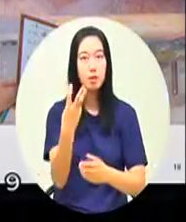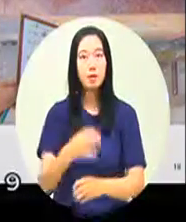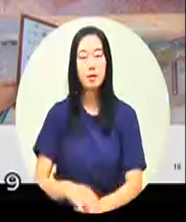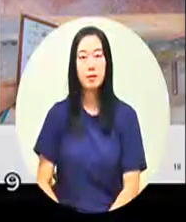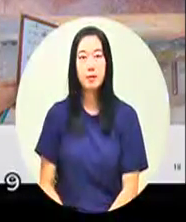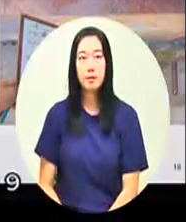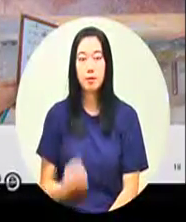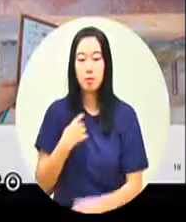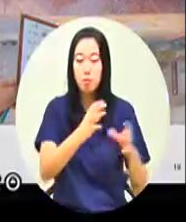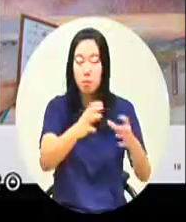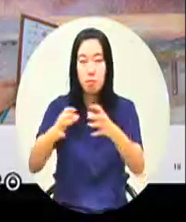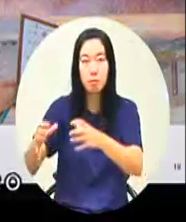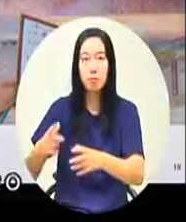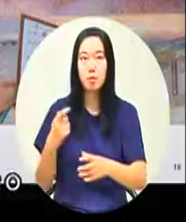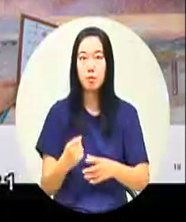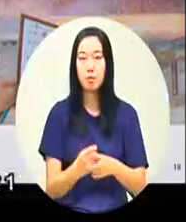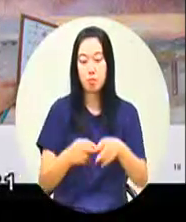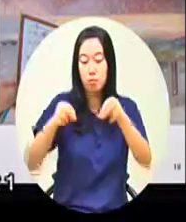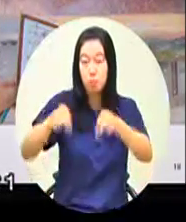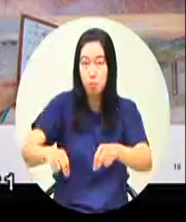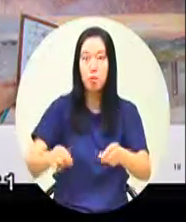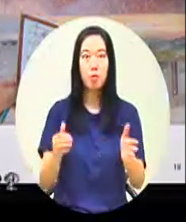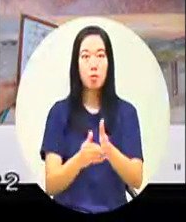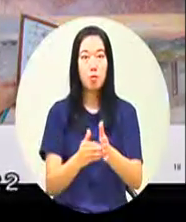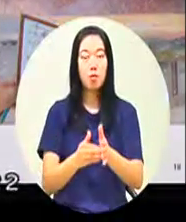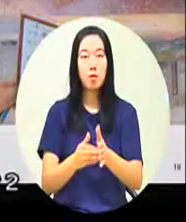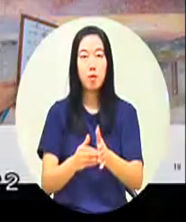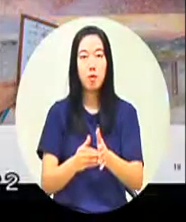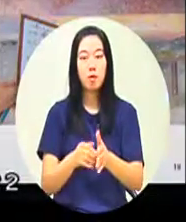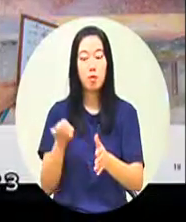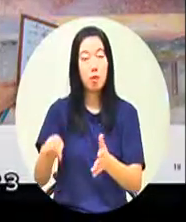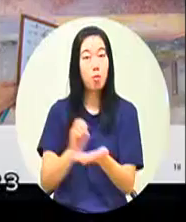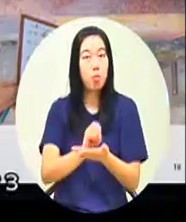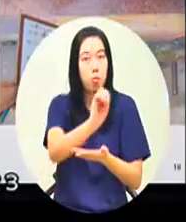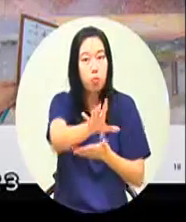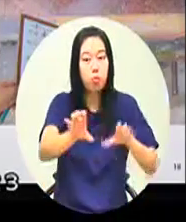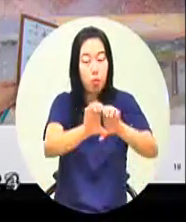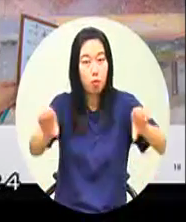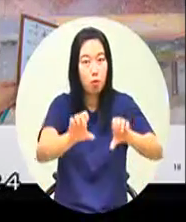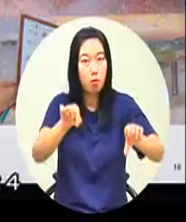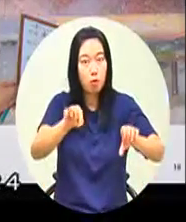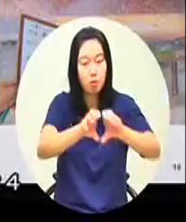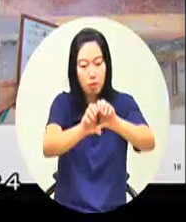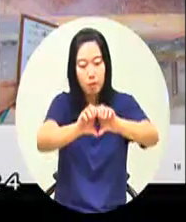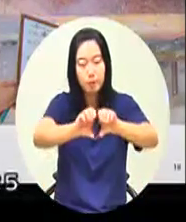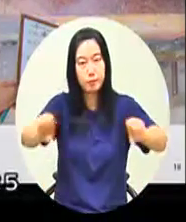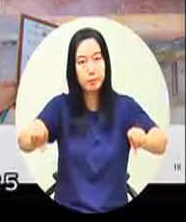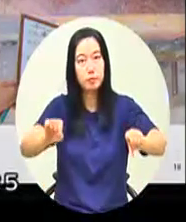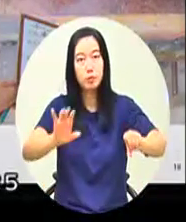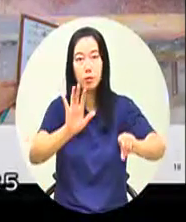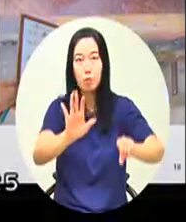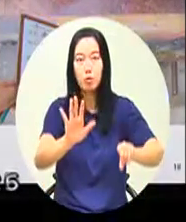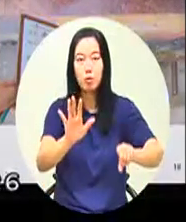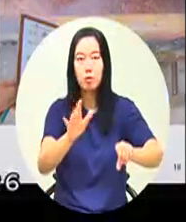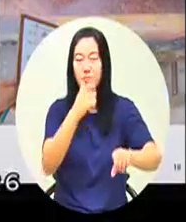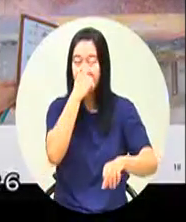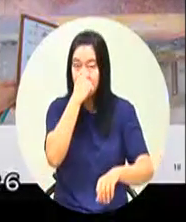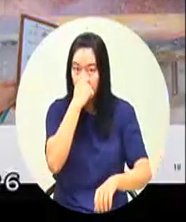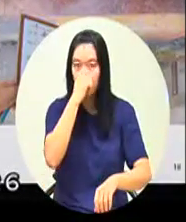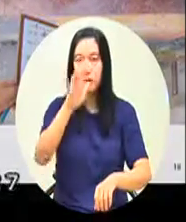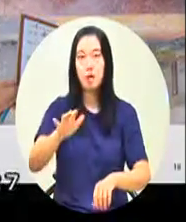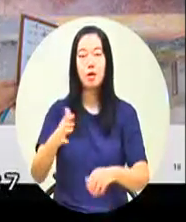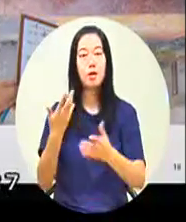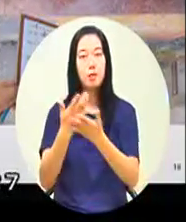区域我们办理这一个开口契约，那只要通报这一个管线有一些相关的阻塞，或者是用户